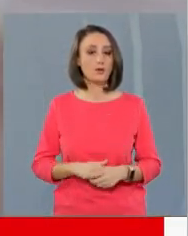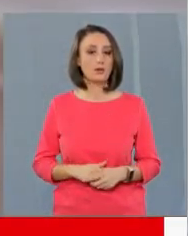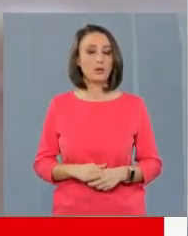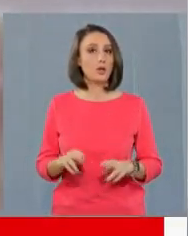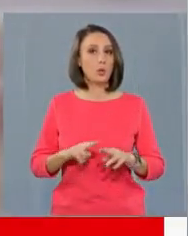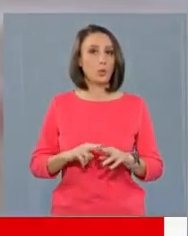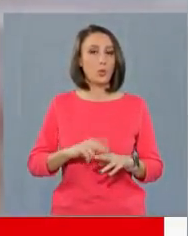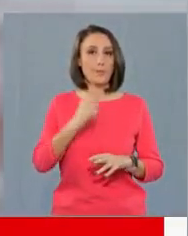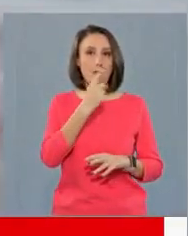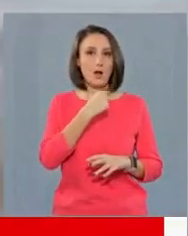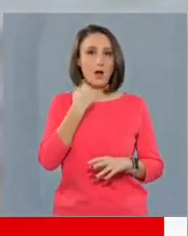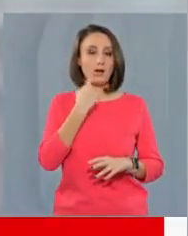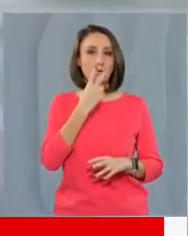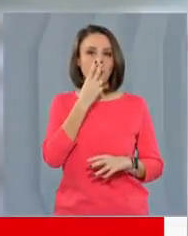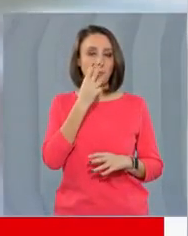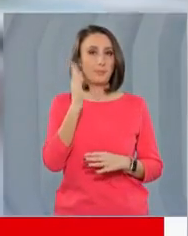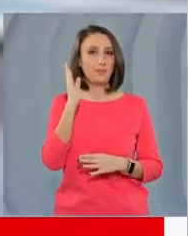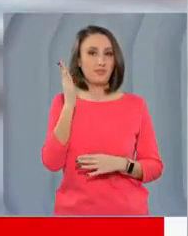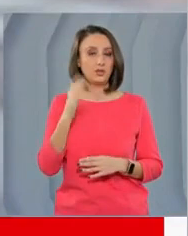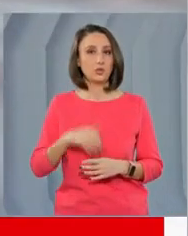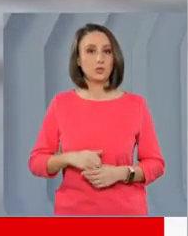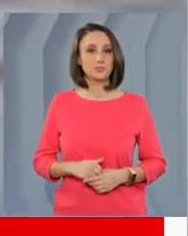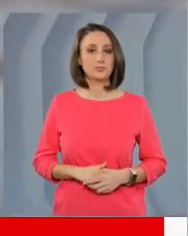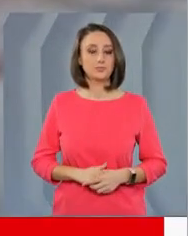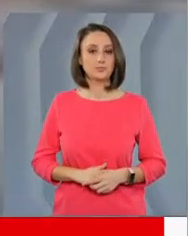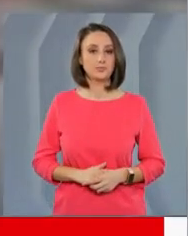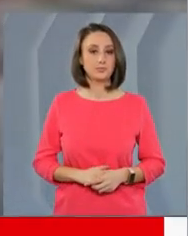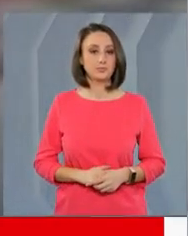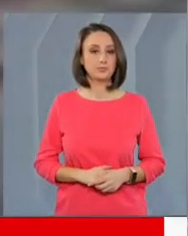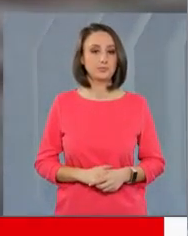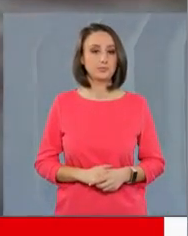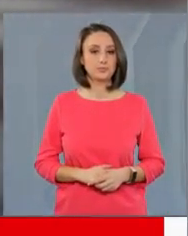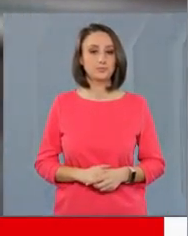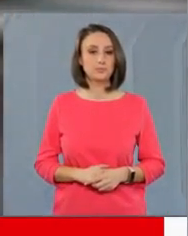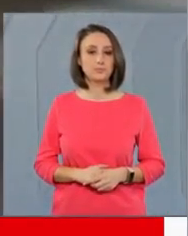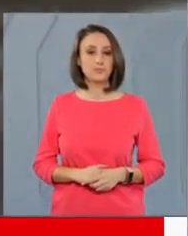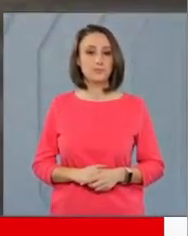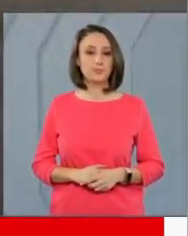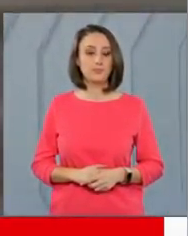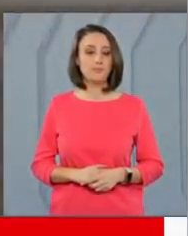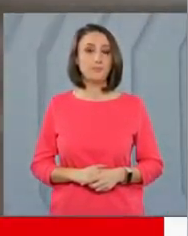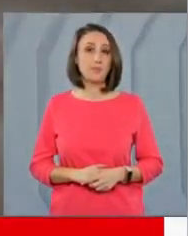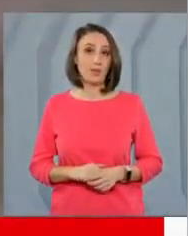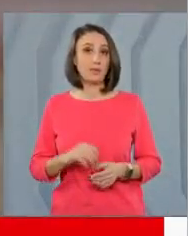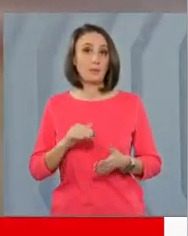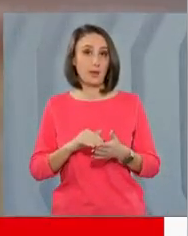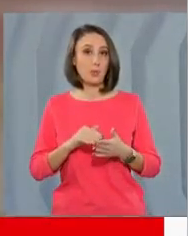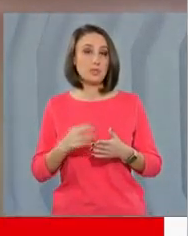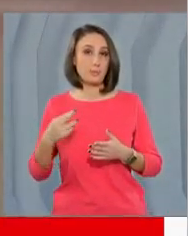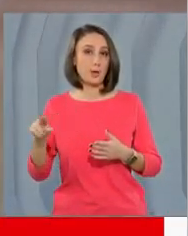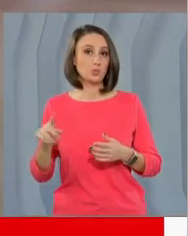cum arată prognoza în ceea ce privește precipitațiile? Credeți că veți fi nevoiți să prelungiți această